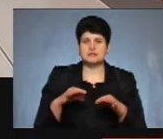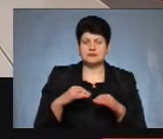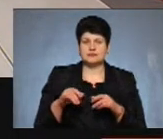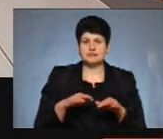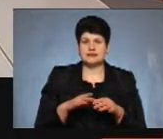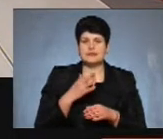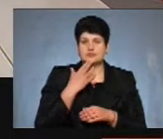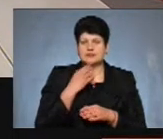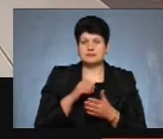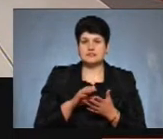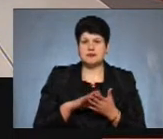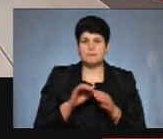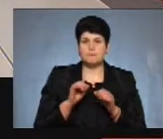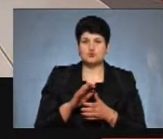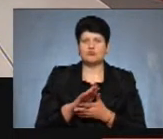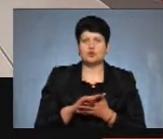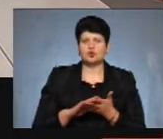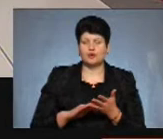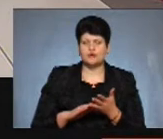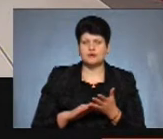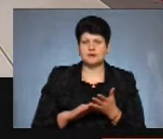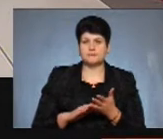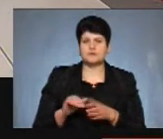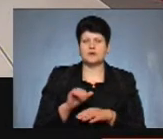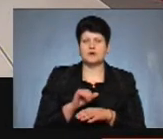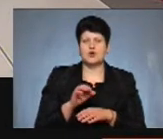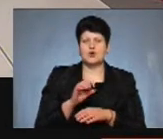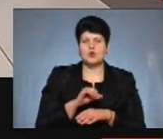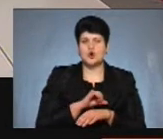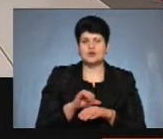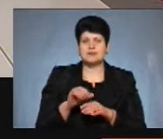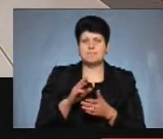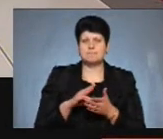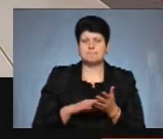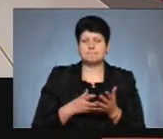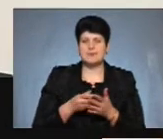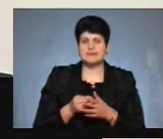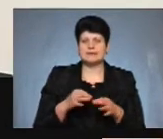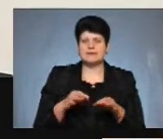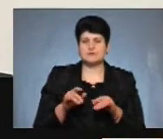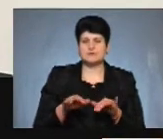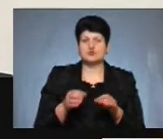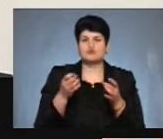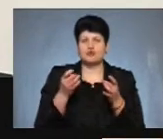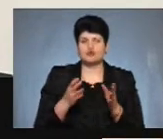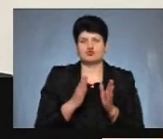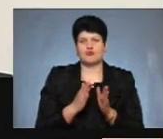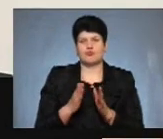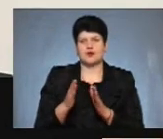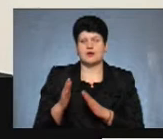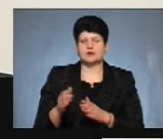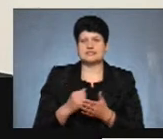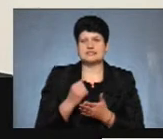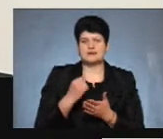іноземній реєстрації, можуть продовжити розмитнення даних транспортних засобів відповідно до спрощеного порядку, який